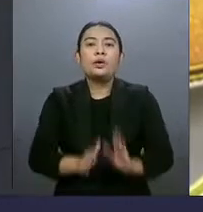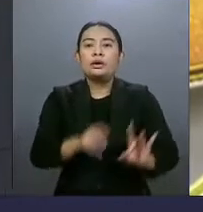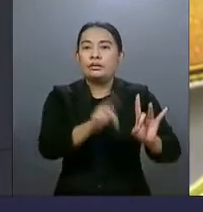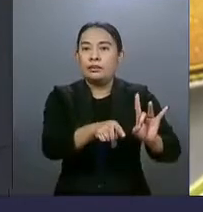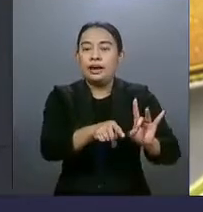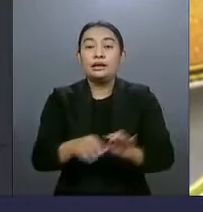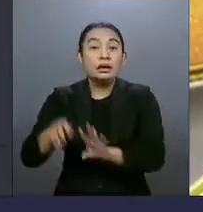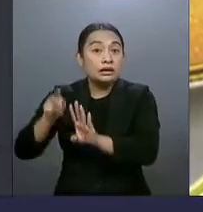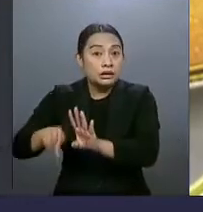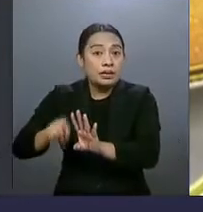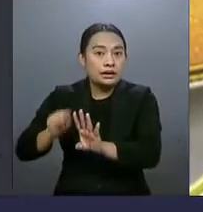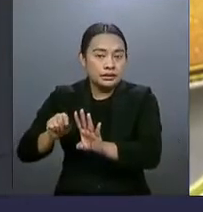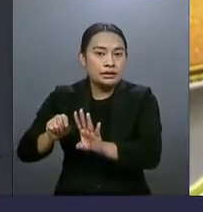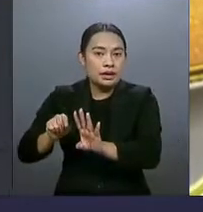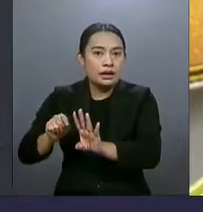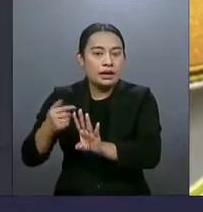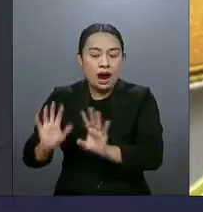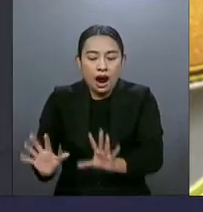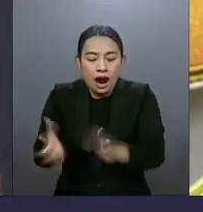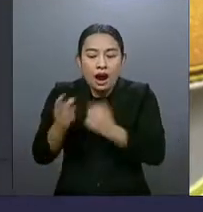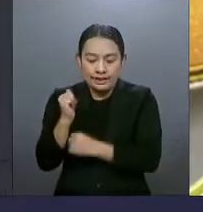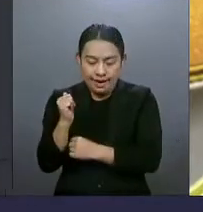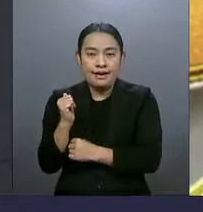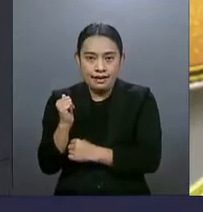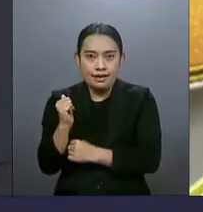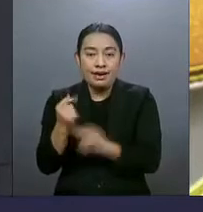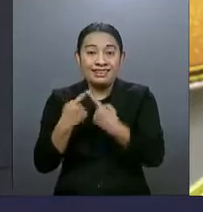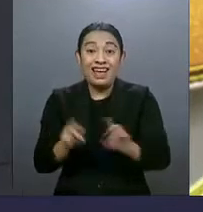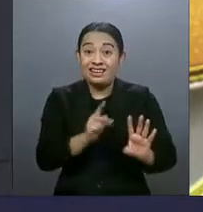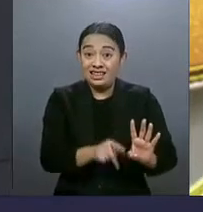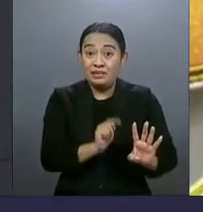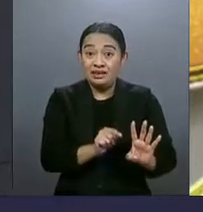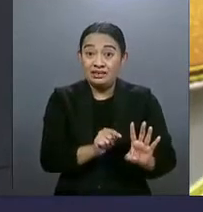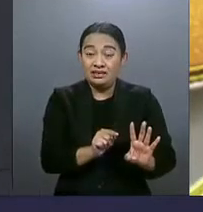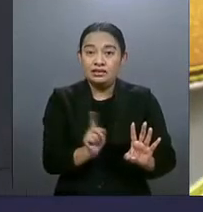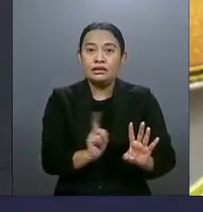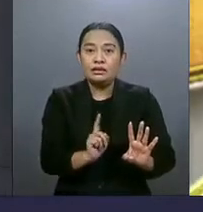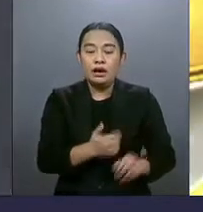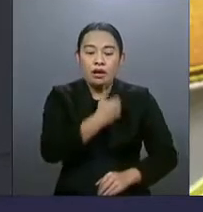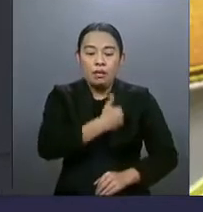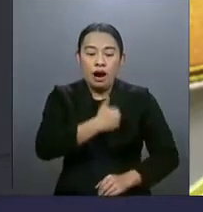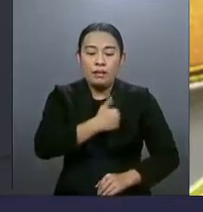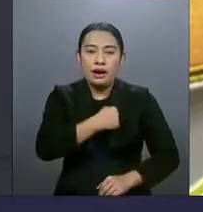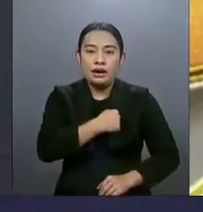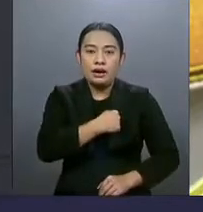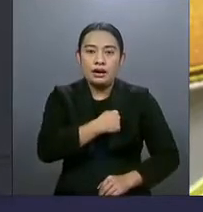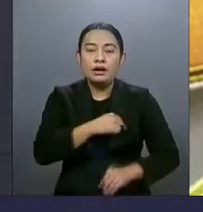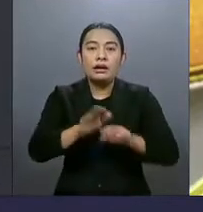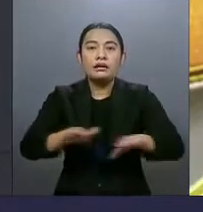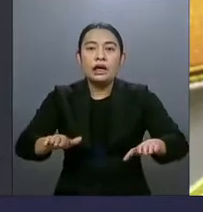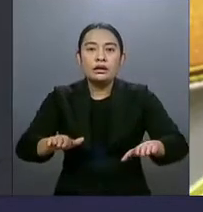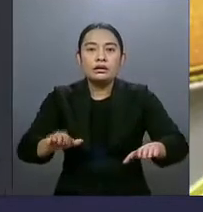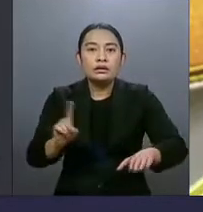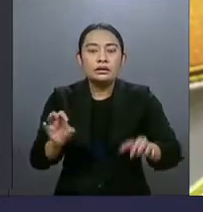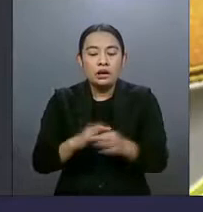ารถที่จะอาจจะหายได้เองเป็นปกติแต่อีก 4,000 คนเนี่ยต้องได้รับการผ่าตัดหัวใจเด็กบางคนก็อาจจะไม่มีทุ